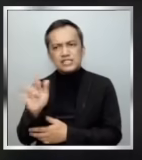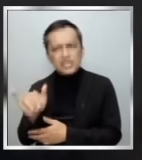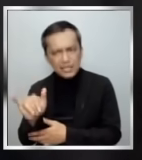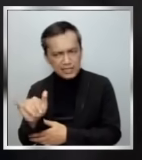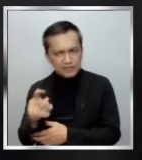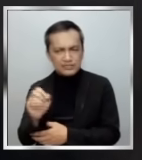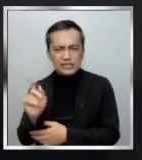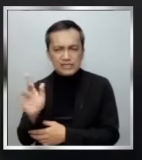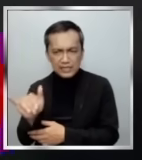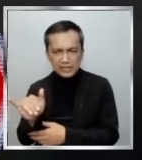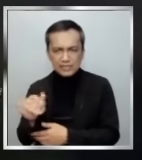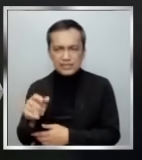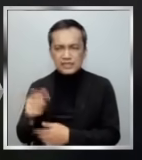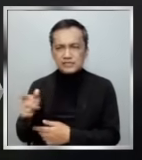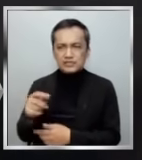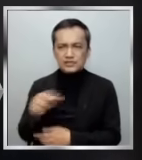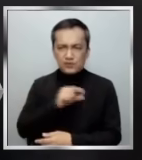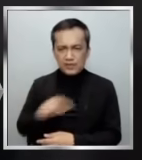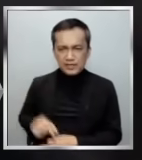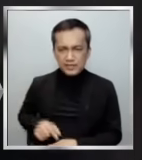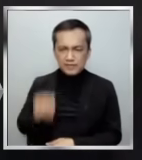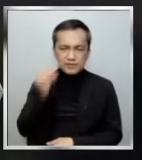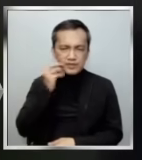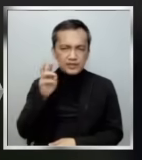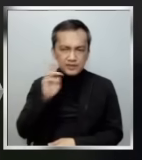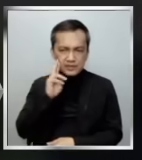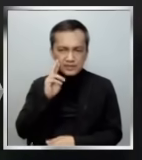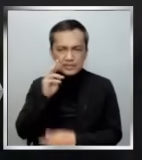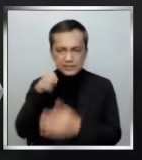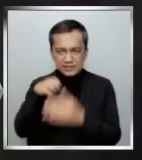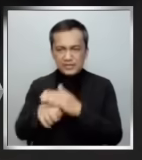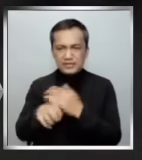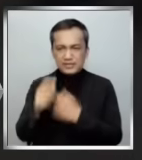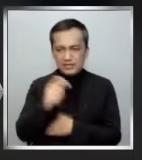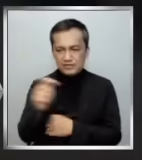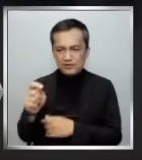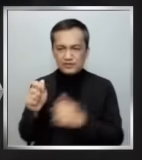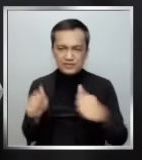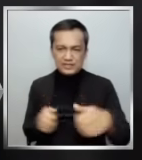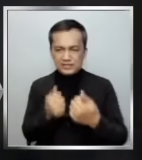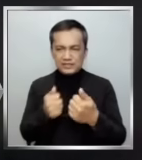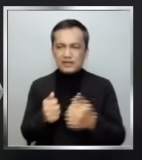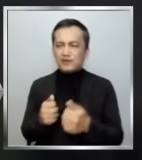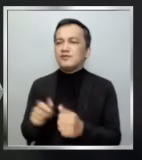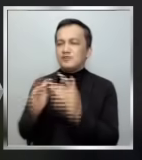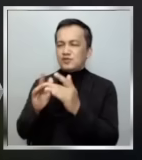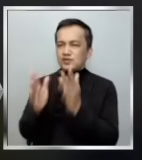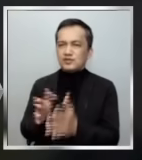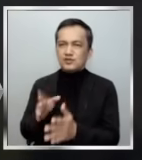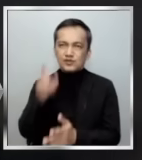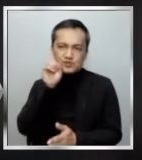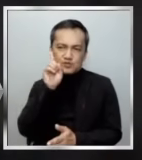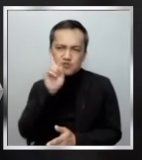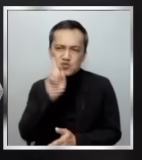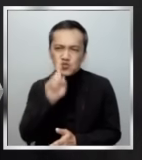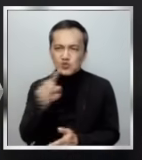Lia sa kanyang entry sa price tag tiktok challenge pinuri ng netizens ang smooth na galaw ni yan na naka streetwear outfit